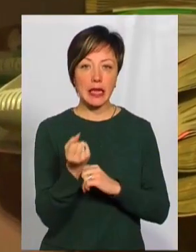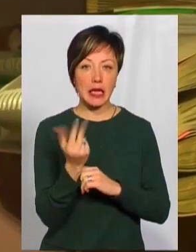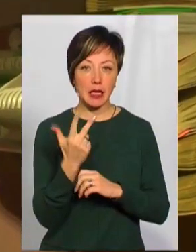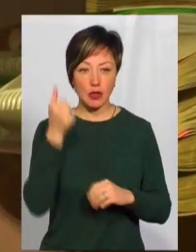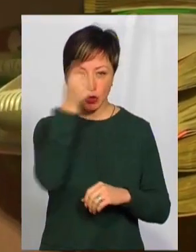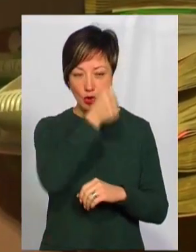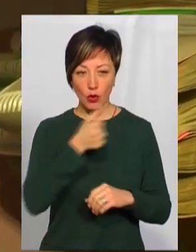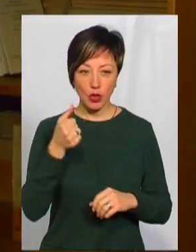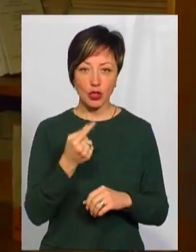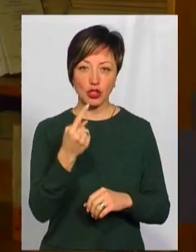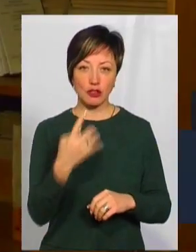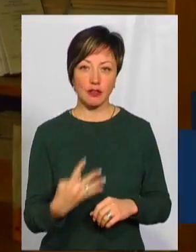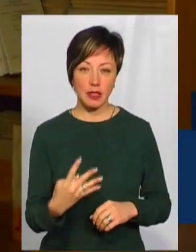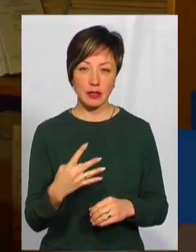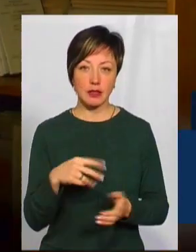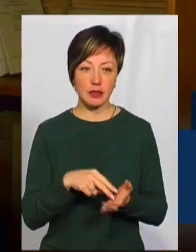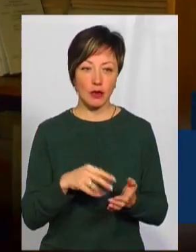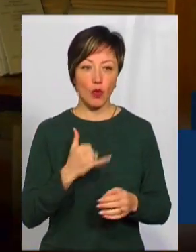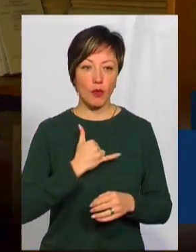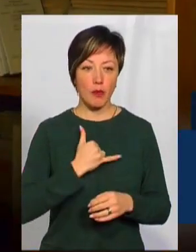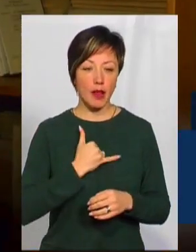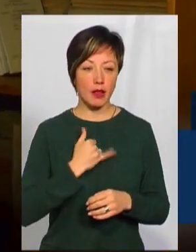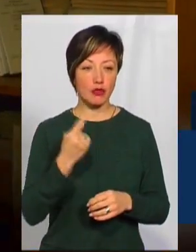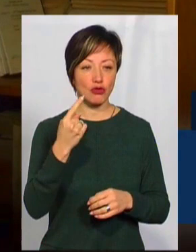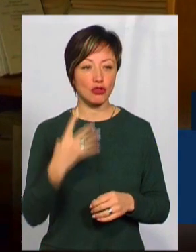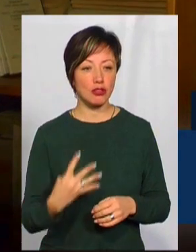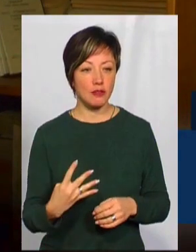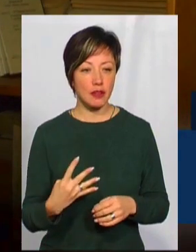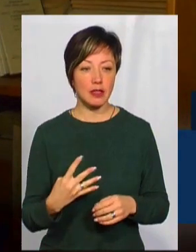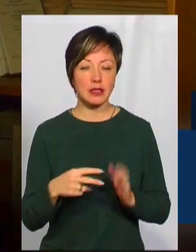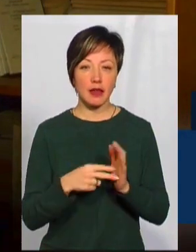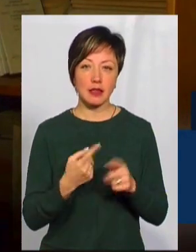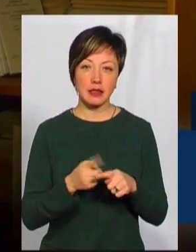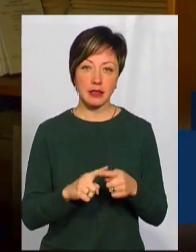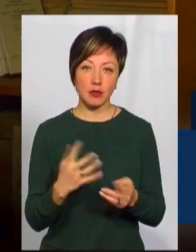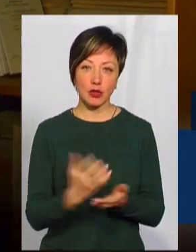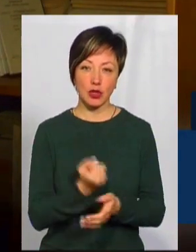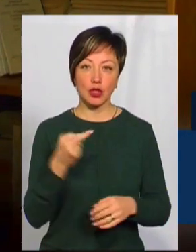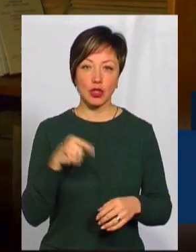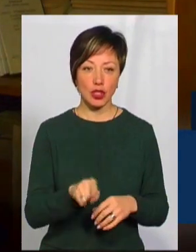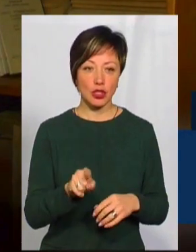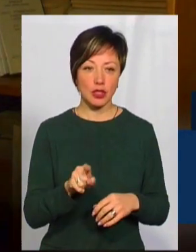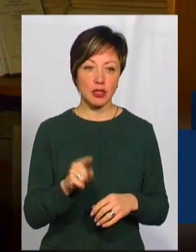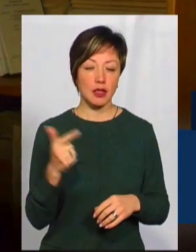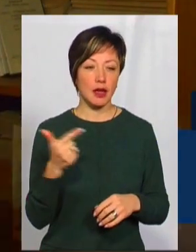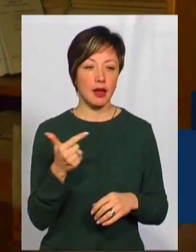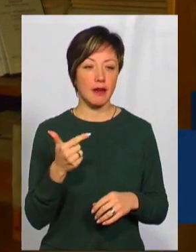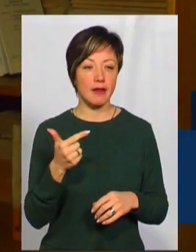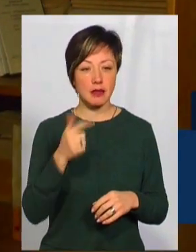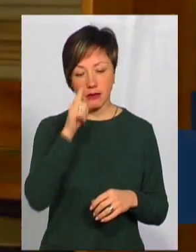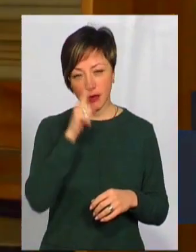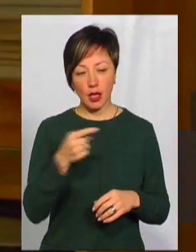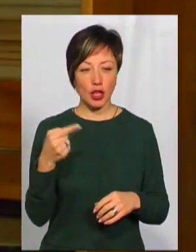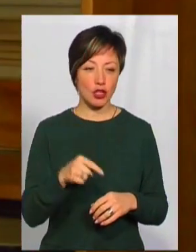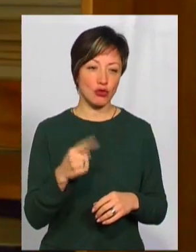на чверть ставки. У мене четвертина від ставки, це виходить десь 1000 гривень за місяць,